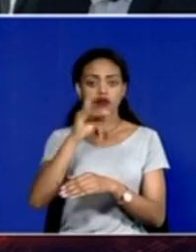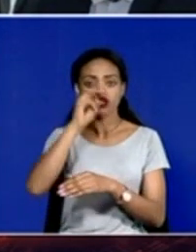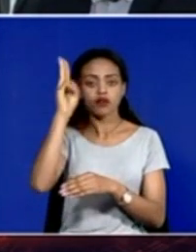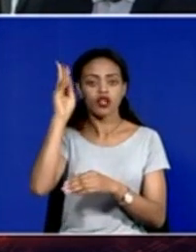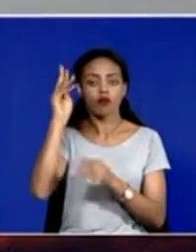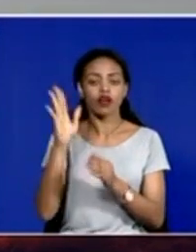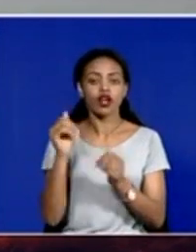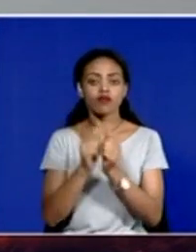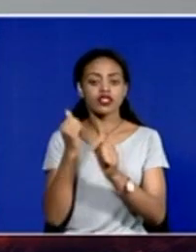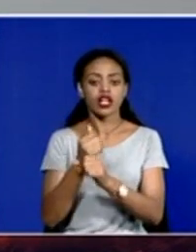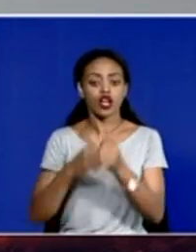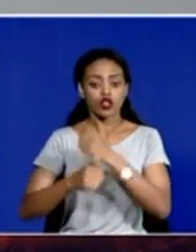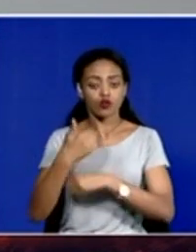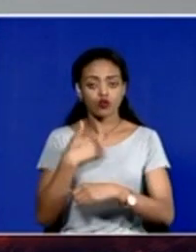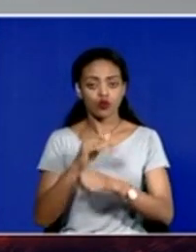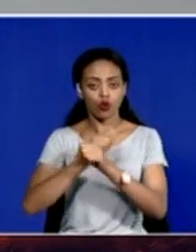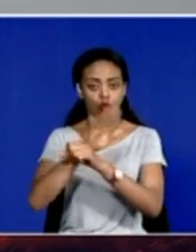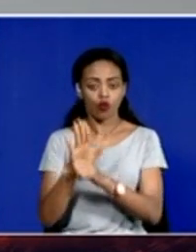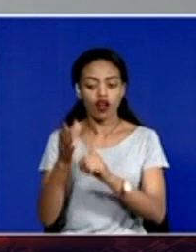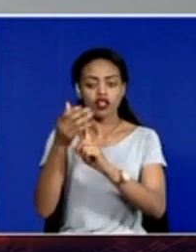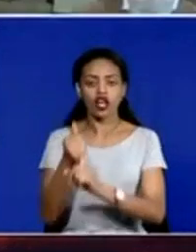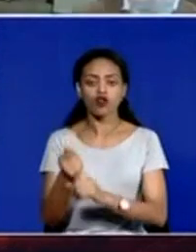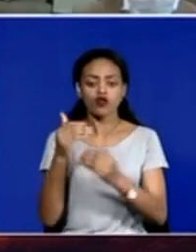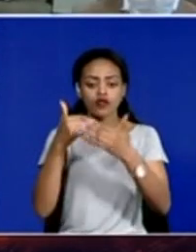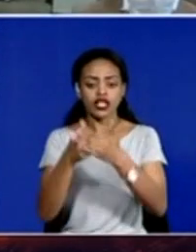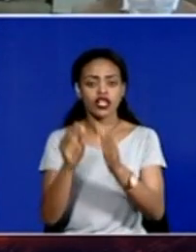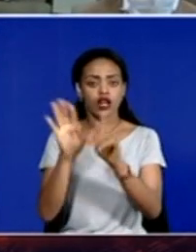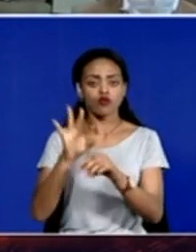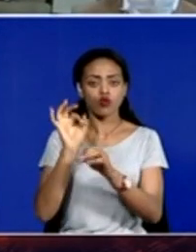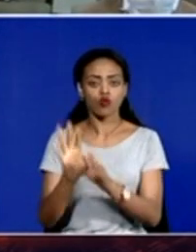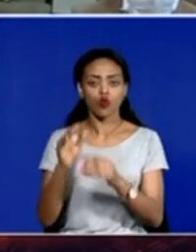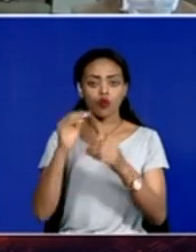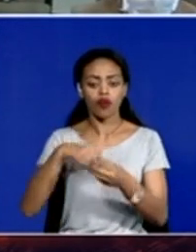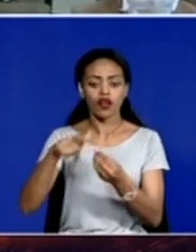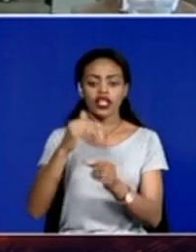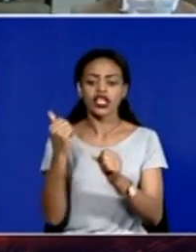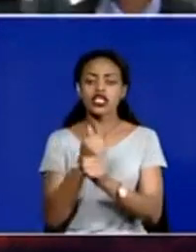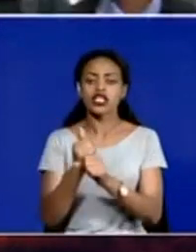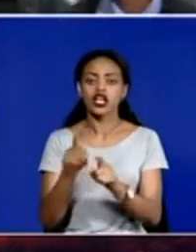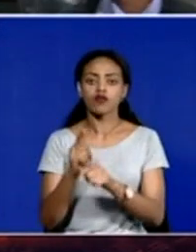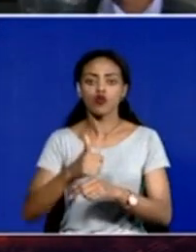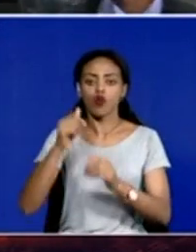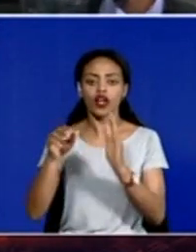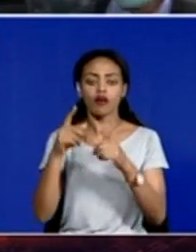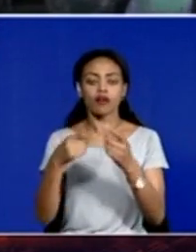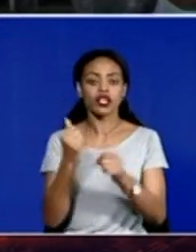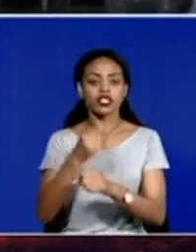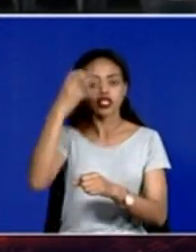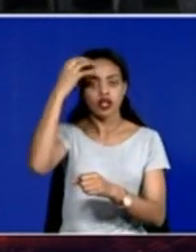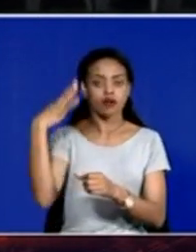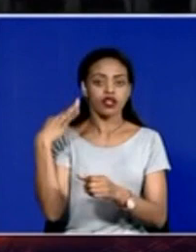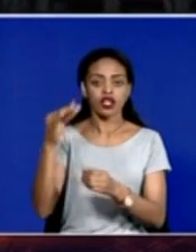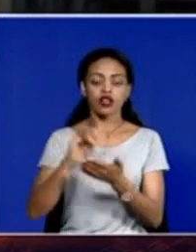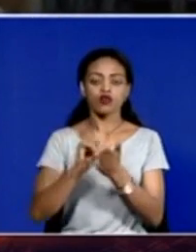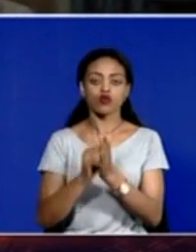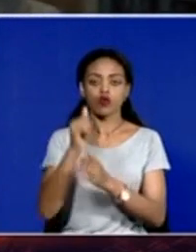معربن تجري مستحز عقد إمزل لبدا فيروس كورونا تزامدو تبت صحنة أبزي بل مخافات تحيل النصر حكم زلو وأنا مكايد السرح زي منجس سوت كال سافر